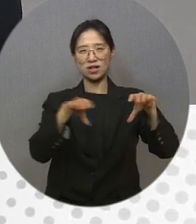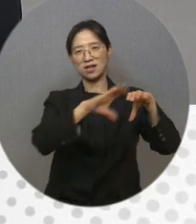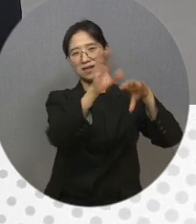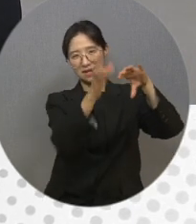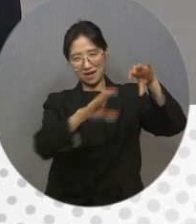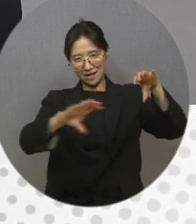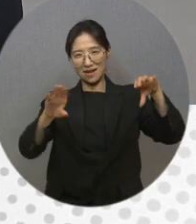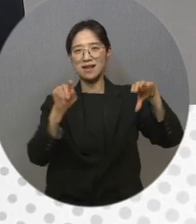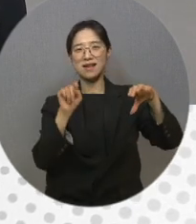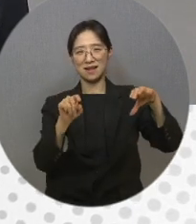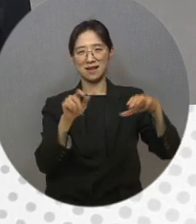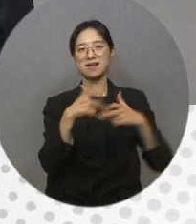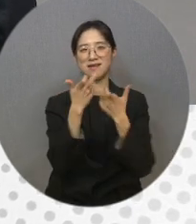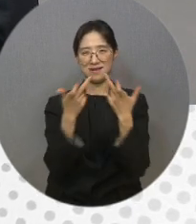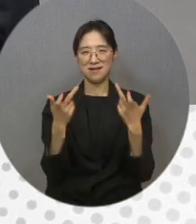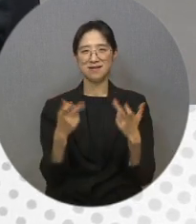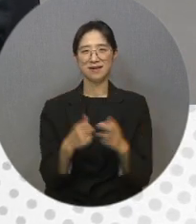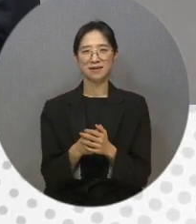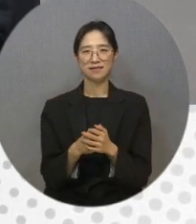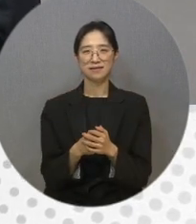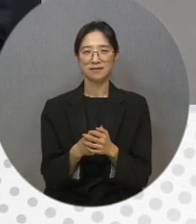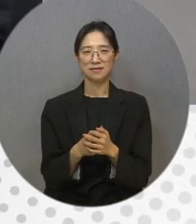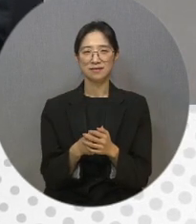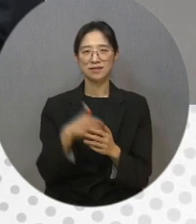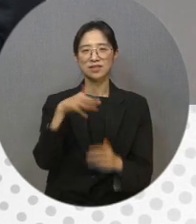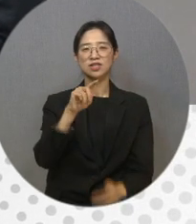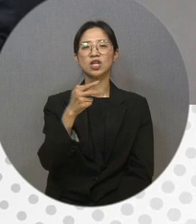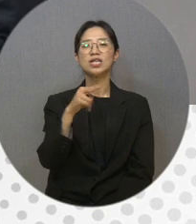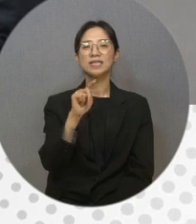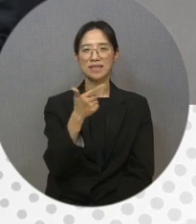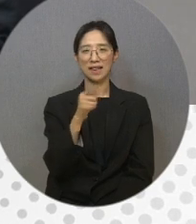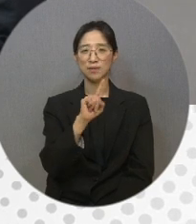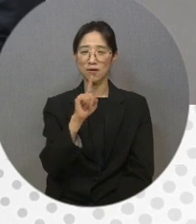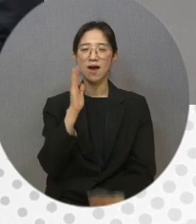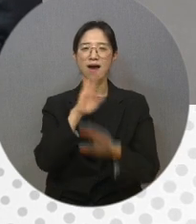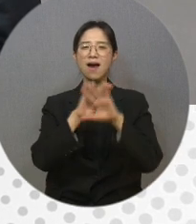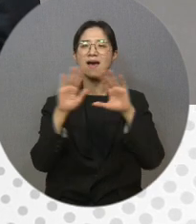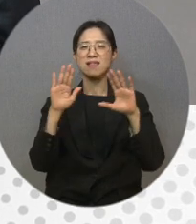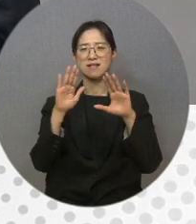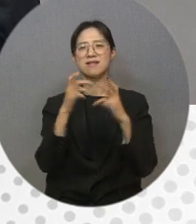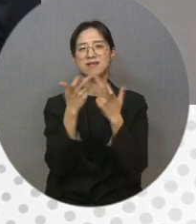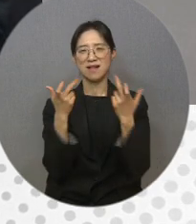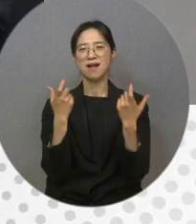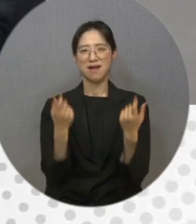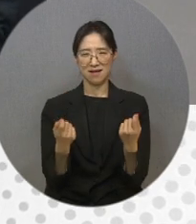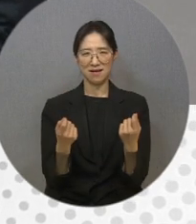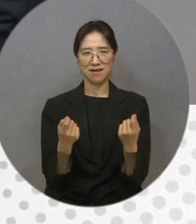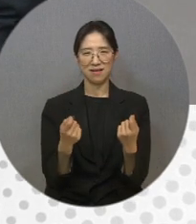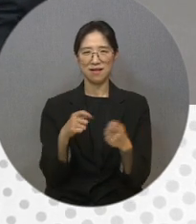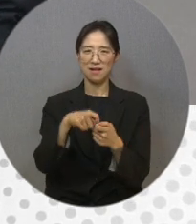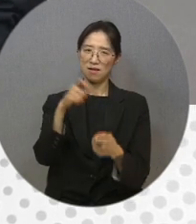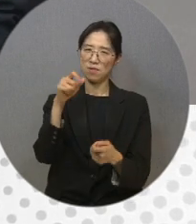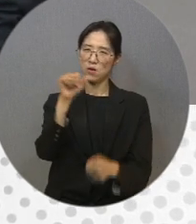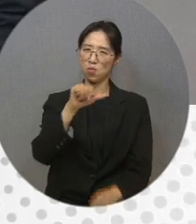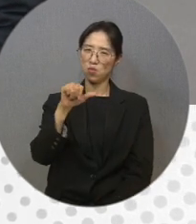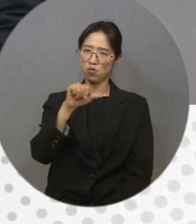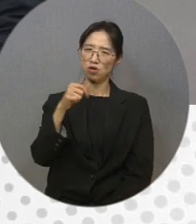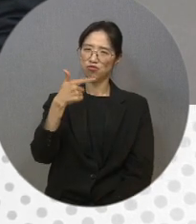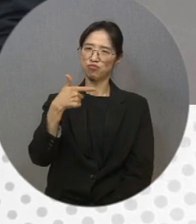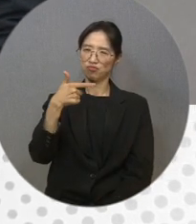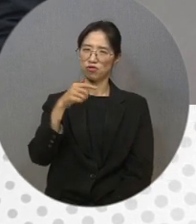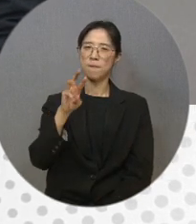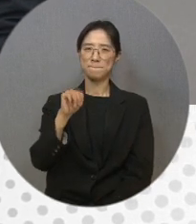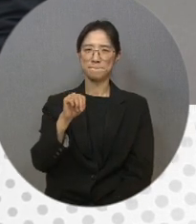중앙에 포진하고 있는 천산산맥인데 말 그대로 천산, 하늘의 산이다라고 해서 약 해발 한 5000m,